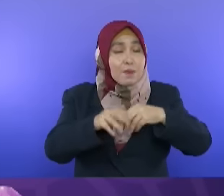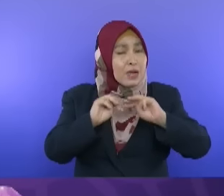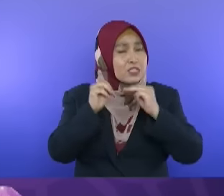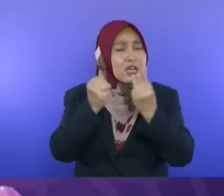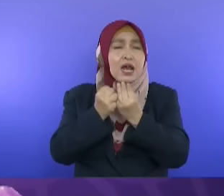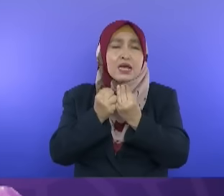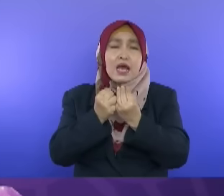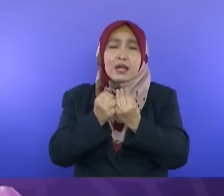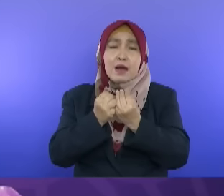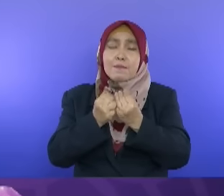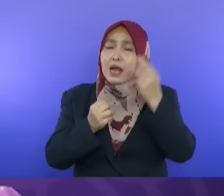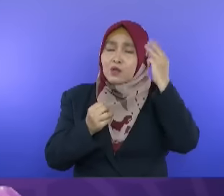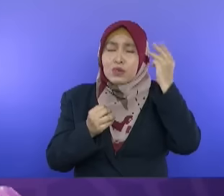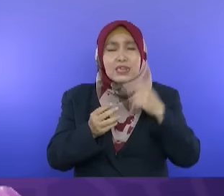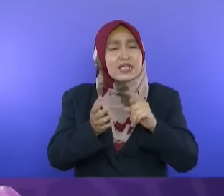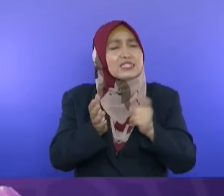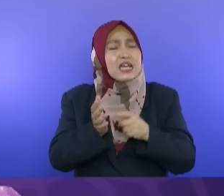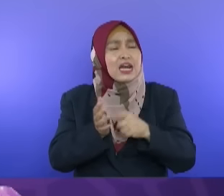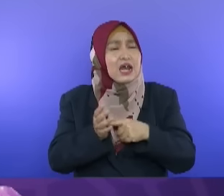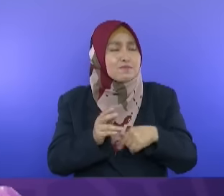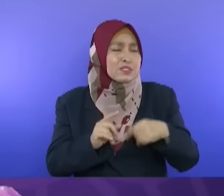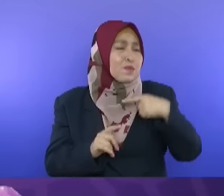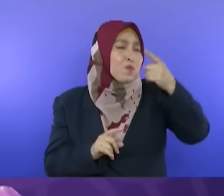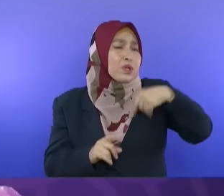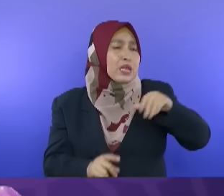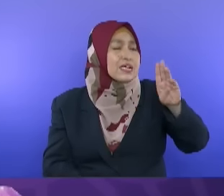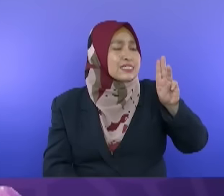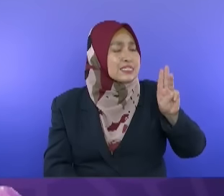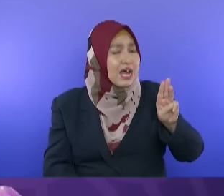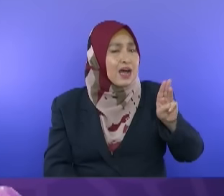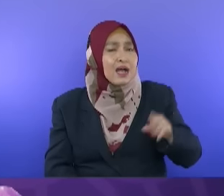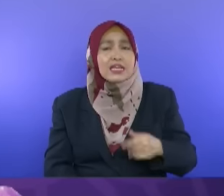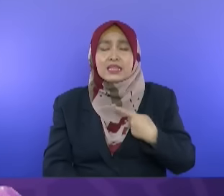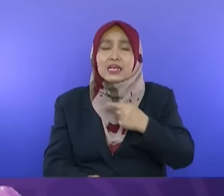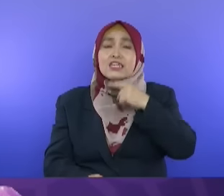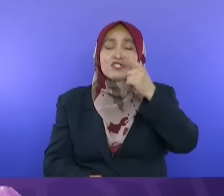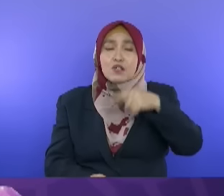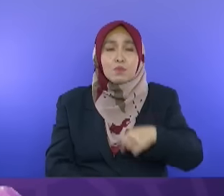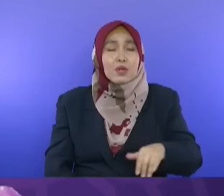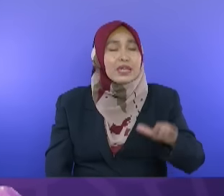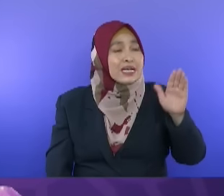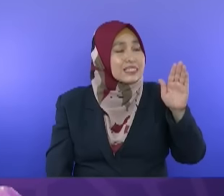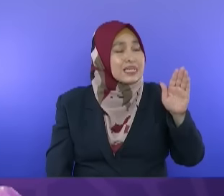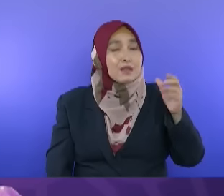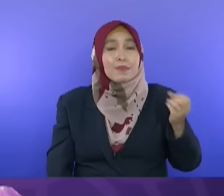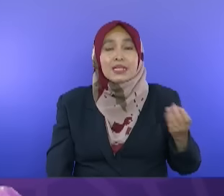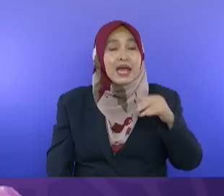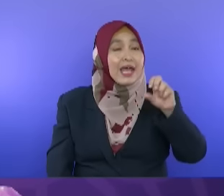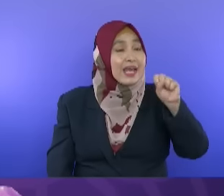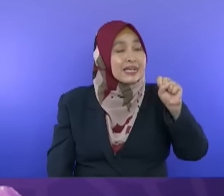melayu kita ini dagang kita sebut Saya